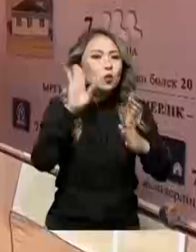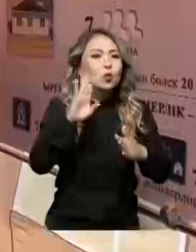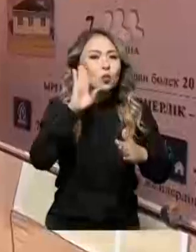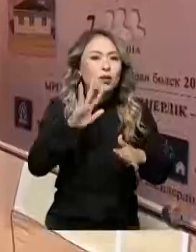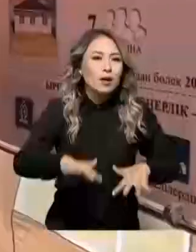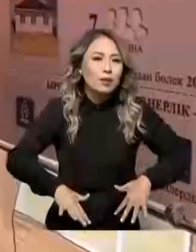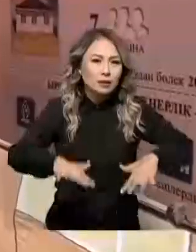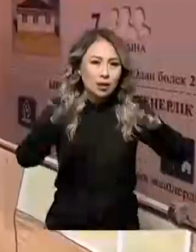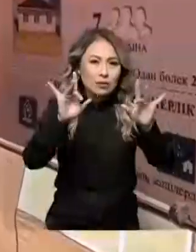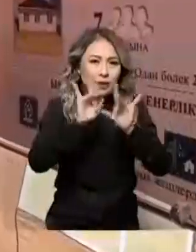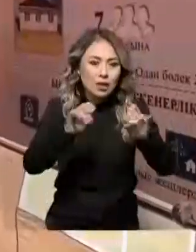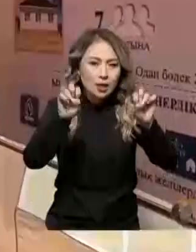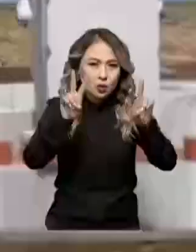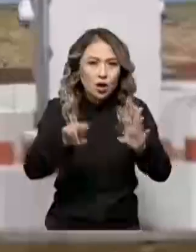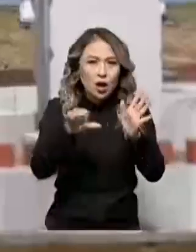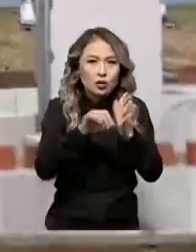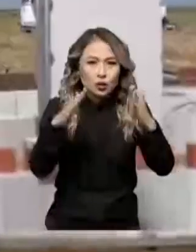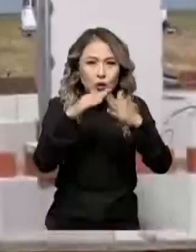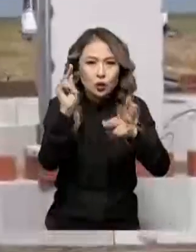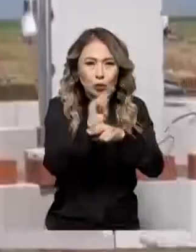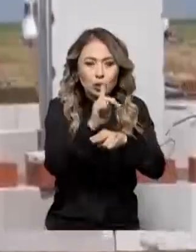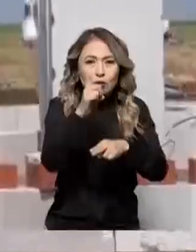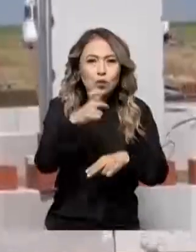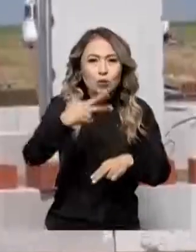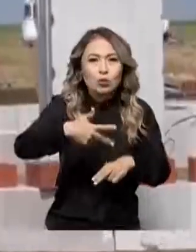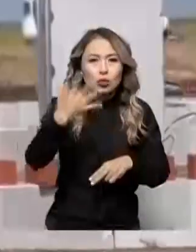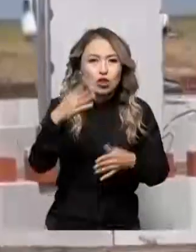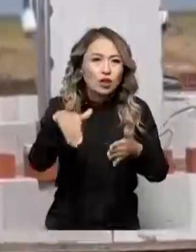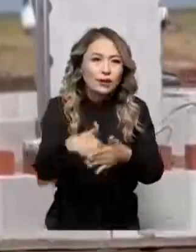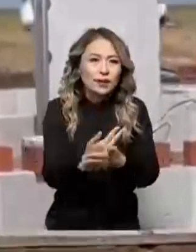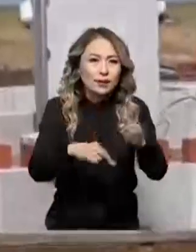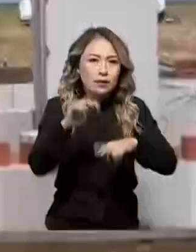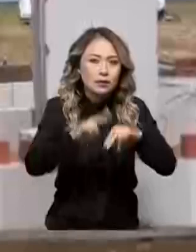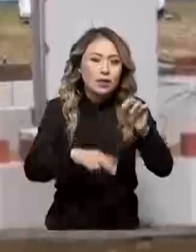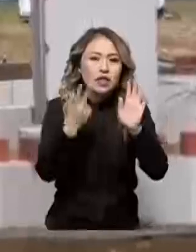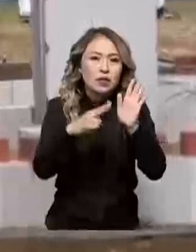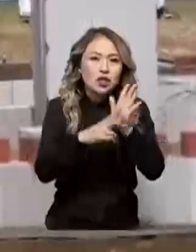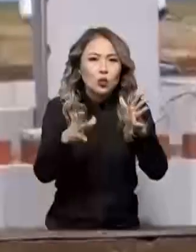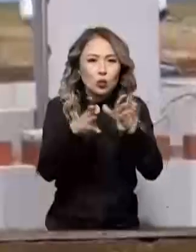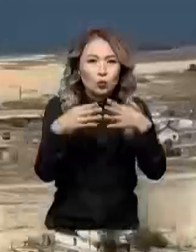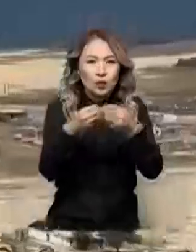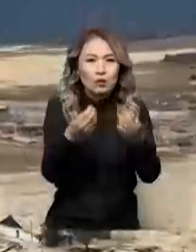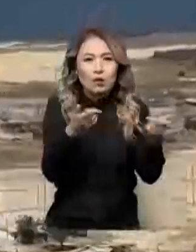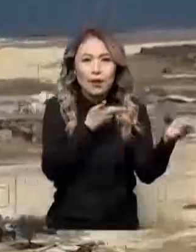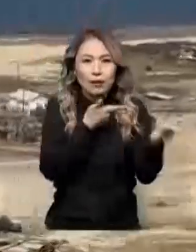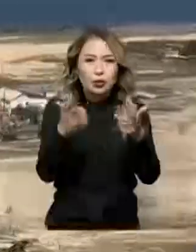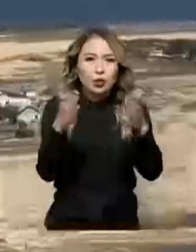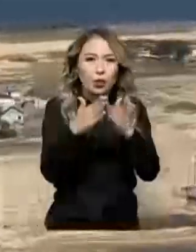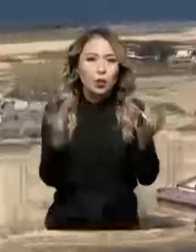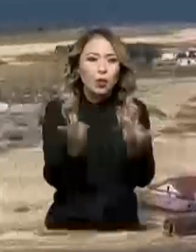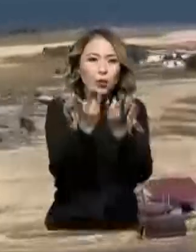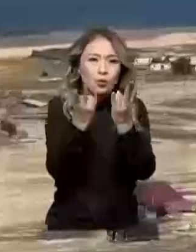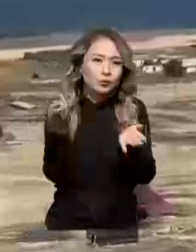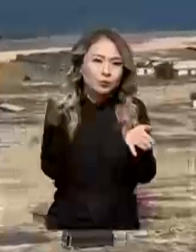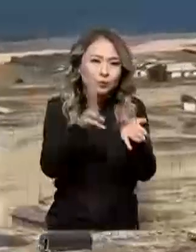үйді су басқан. Мамандардың айтуынша 6 үй жөнделіп, 134-і жаңадан салынады, 27 отбасы дайын үйге